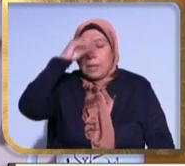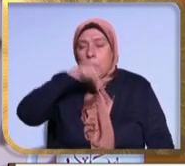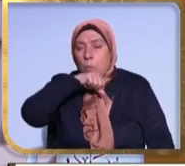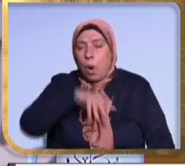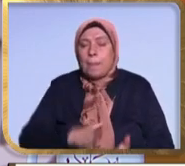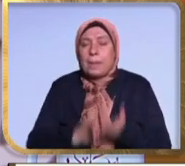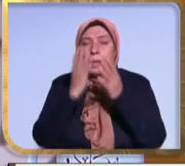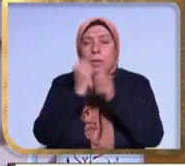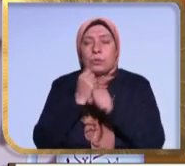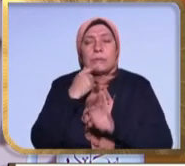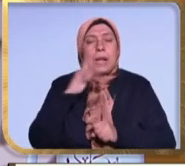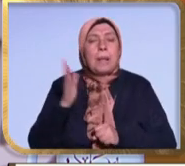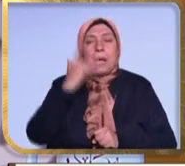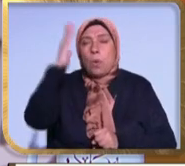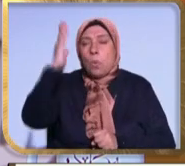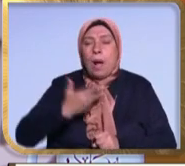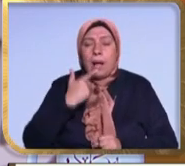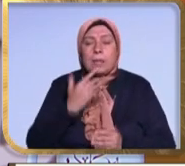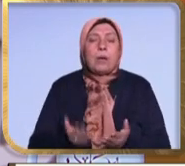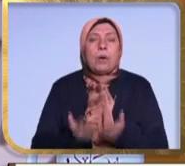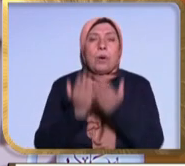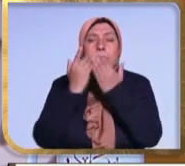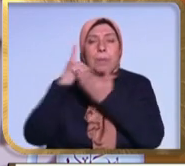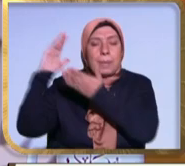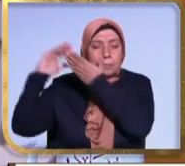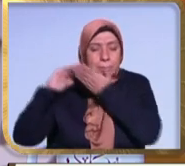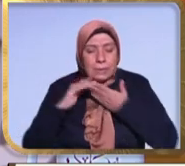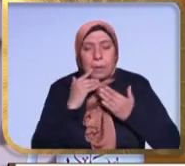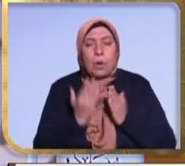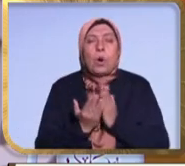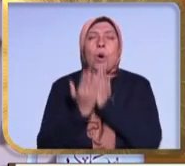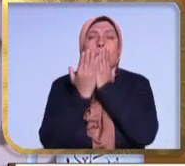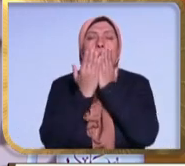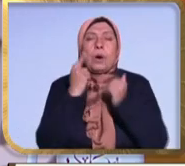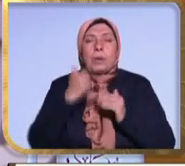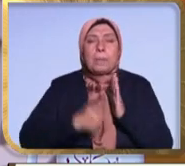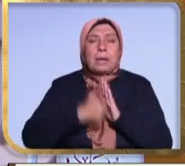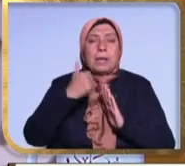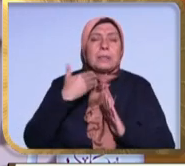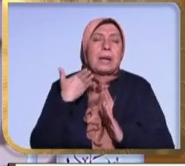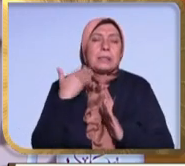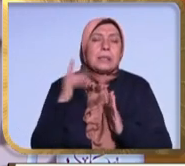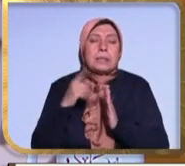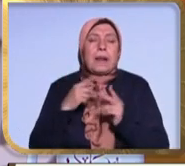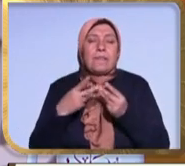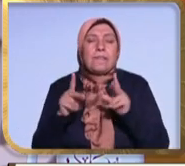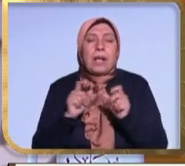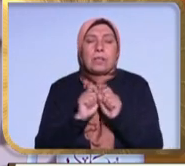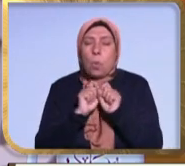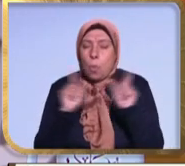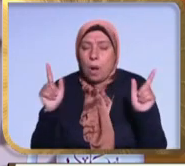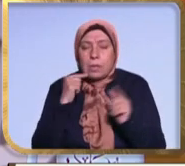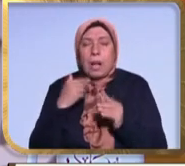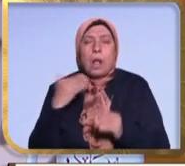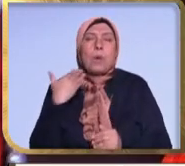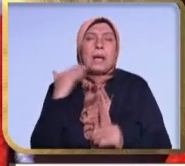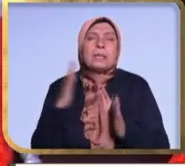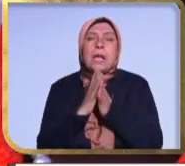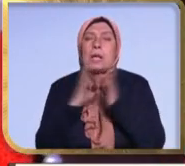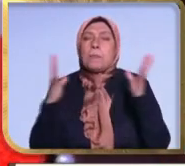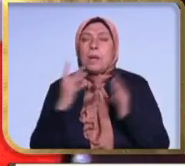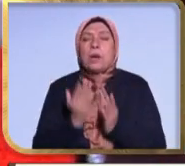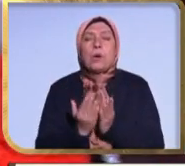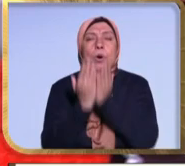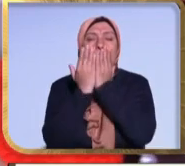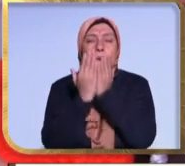أوحيته نسألك. نسألك يا مولانا نصرا عزيزا، نسألك فتحا مبينا، نسألك عزا عظيمة،